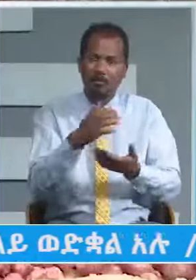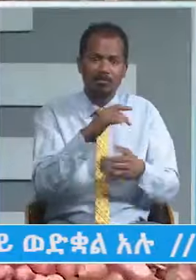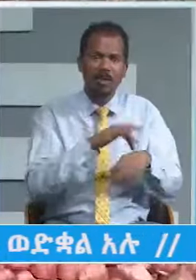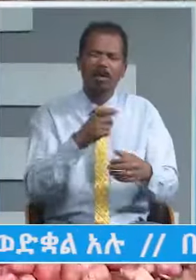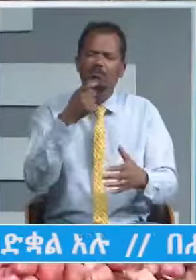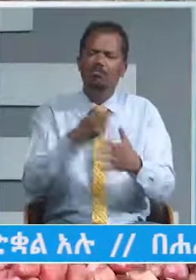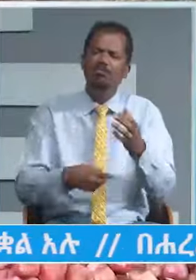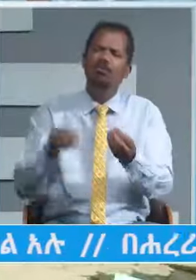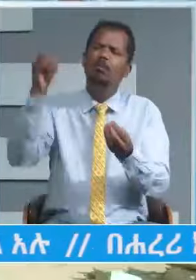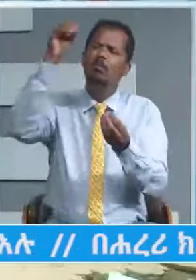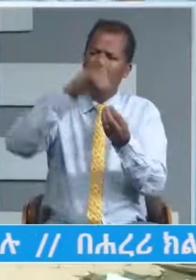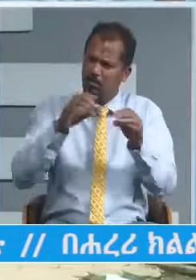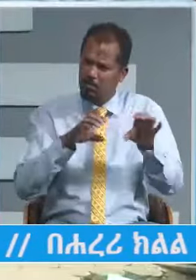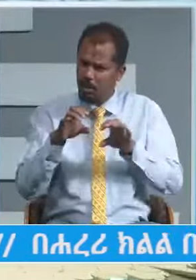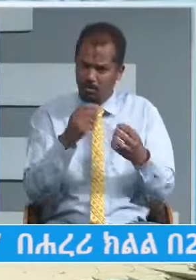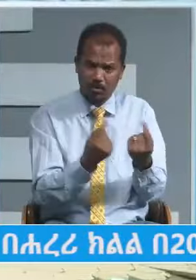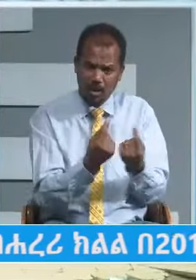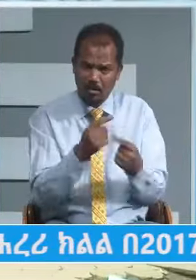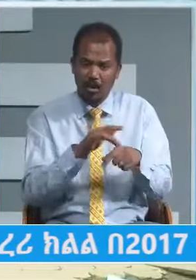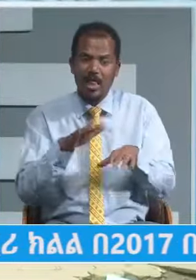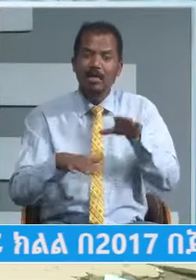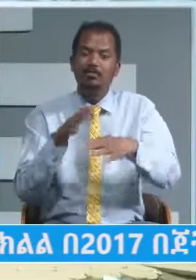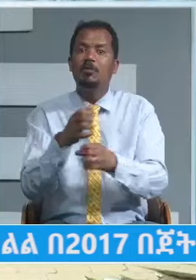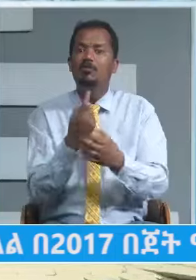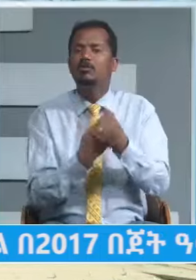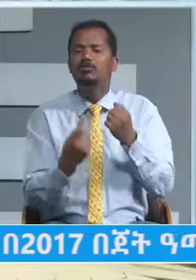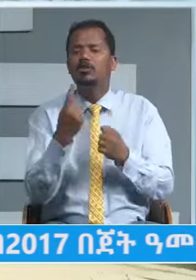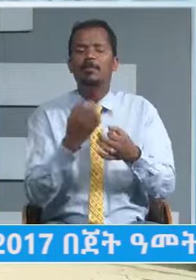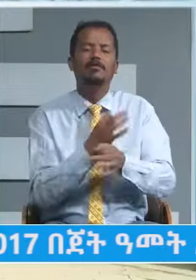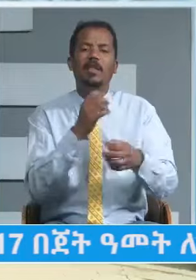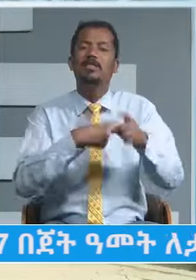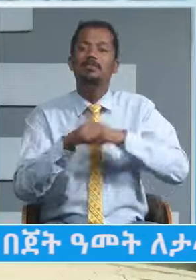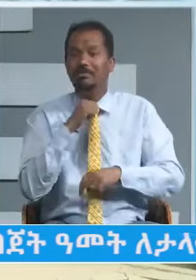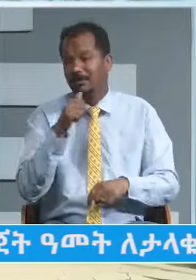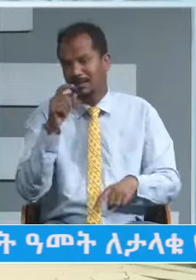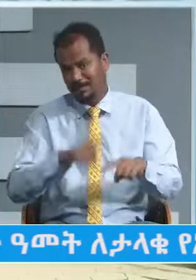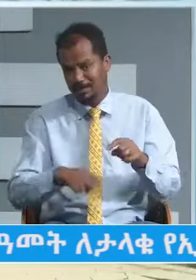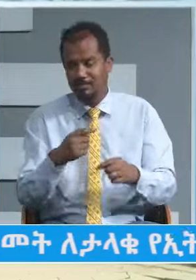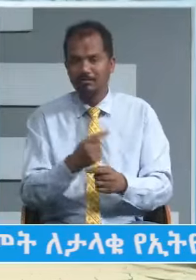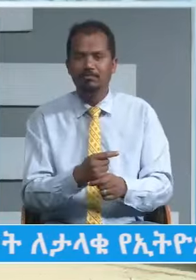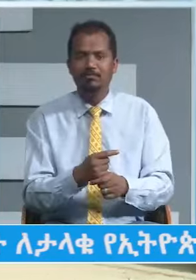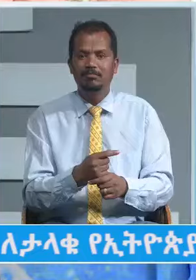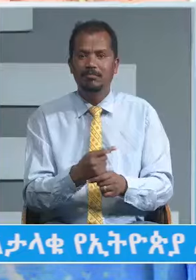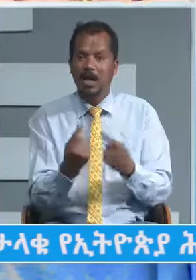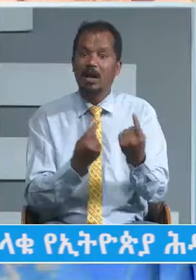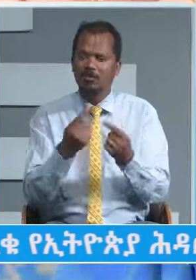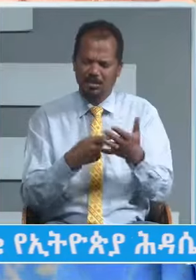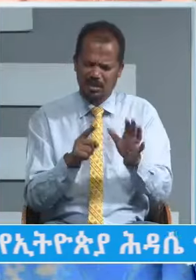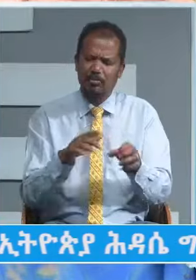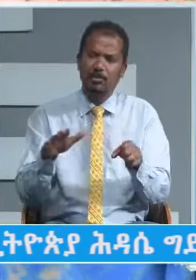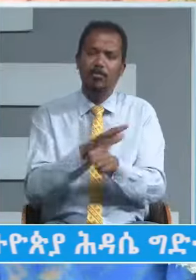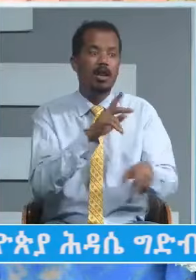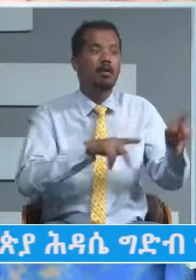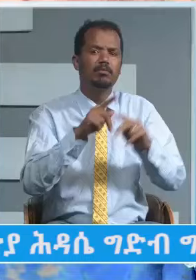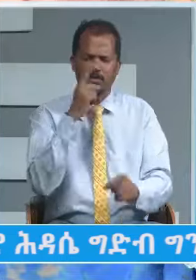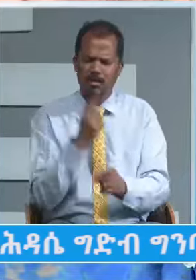ላይ የተጋነነ የዋጋ ጭማሪ የሚያደርጉ ነጋዴዎች ላይ እርምጃ መውሰድ ብቻ መፍትሄ ሊመጣ ስለማይችል ነጋዴዎች ግልጸኝነት በተሞላበት